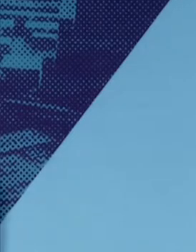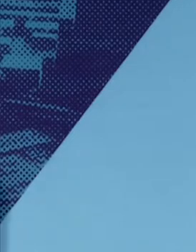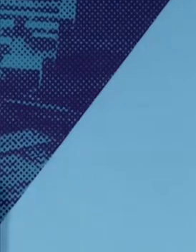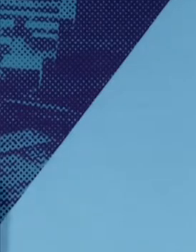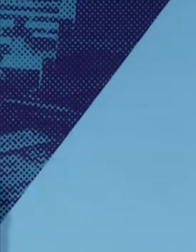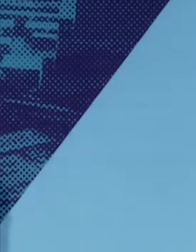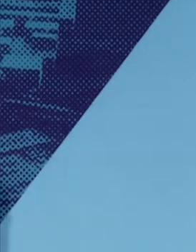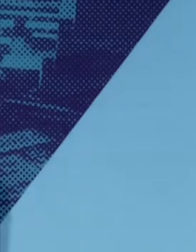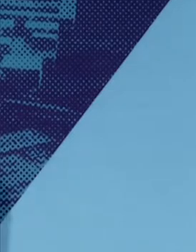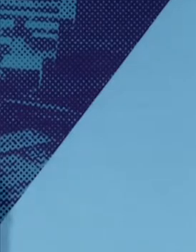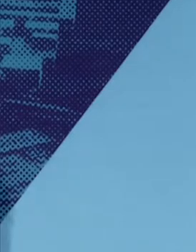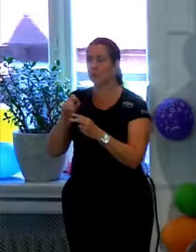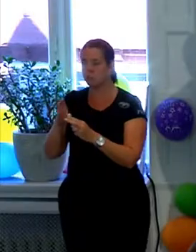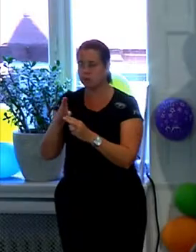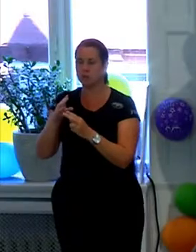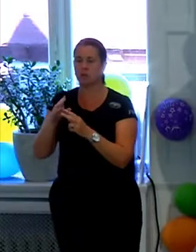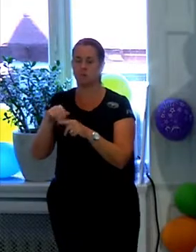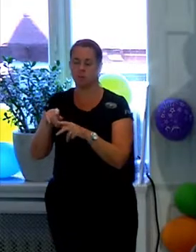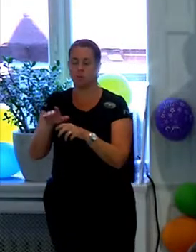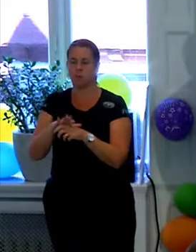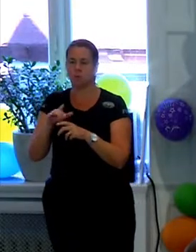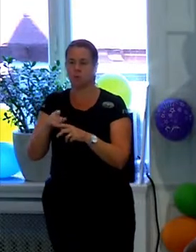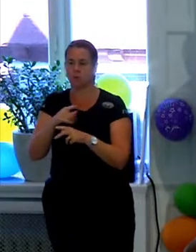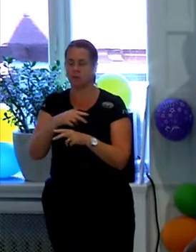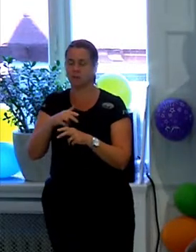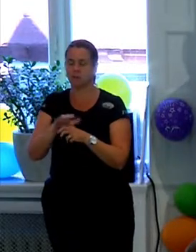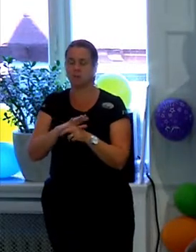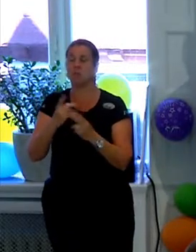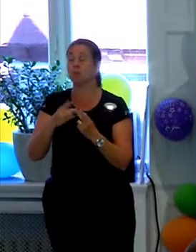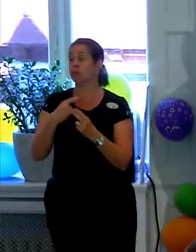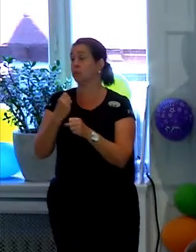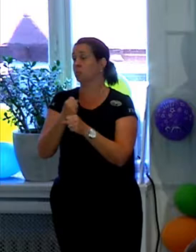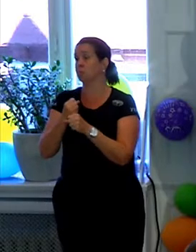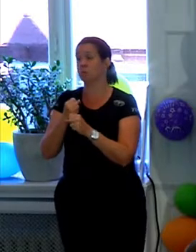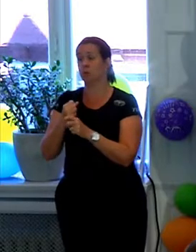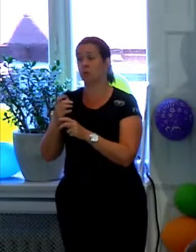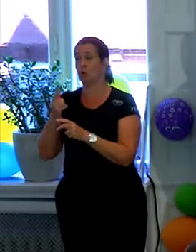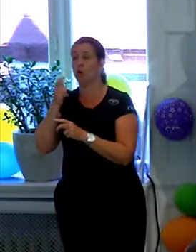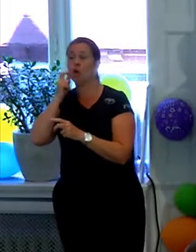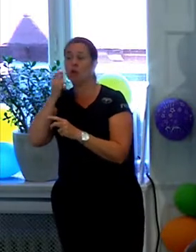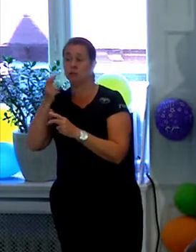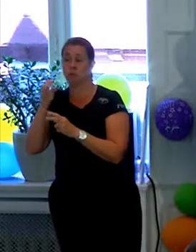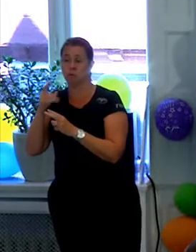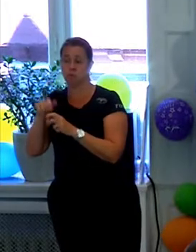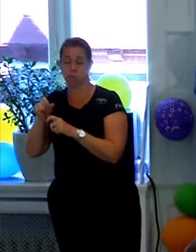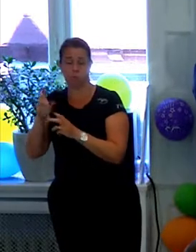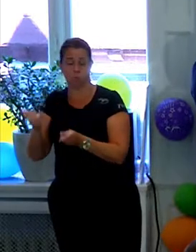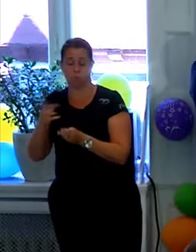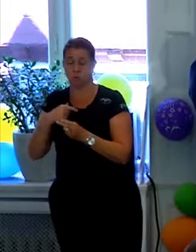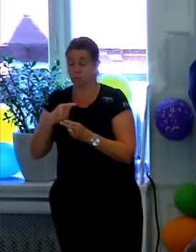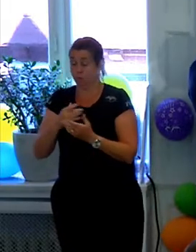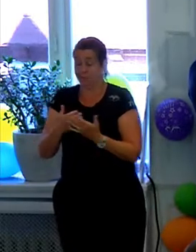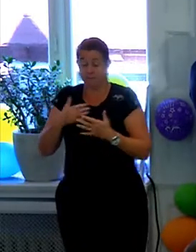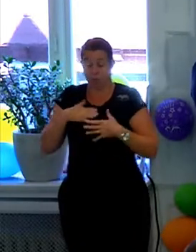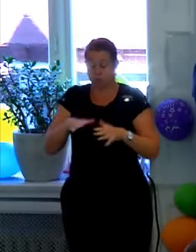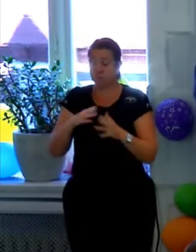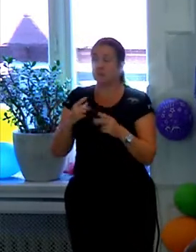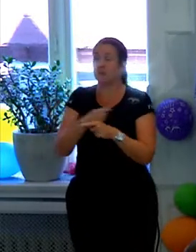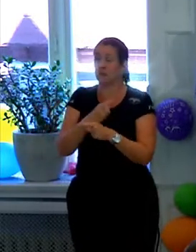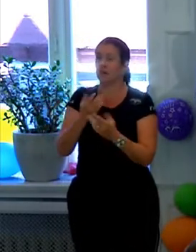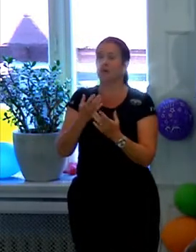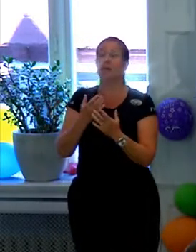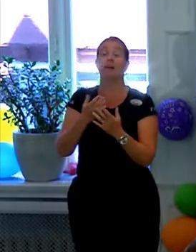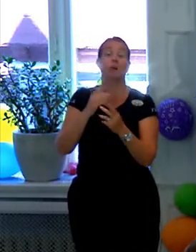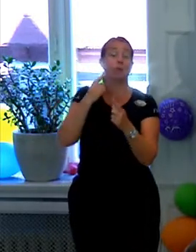på skånsk sida. Mm. Och vi pratar en eventuell HH-förbindelse också. Så det finns... Det gör vi. Så vi är inte helt överraskade när det kommer. Låter det bra? Inte helt